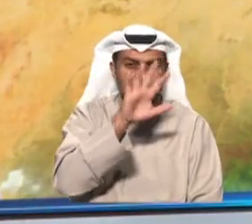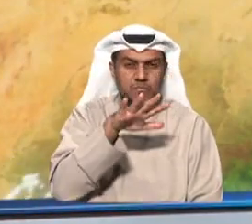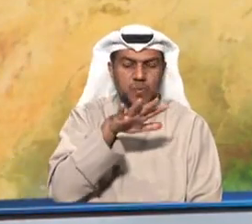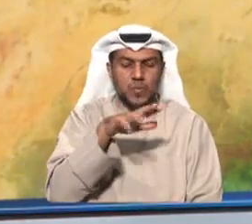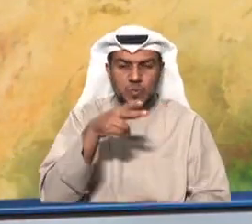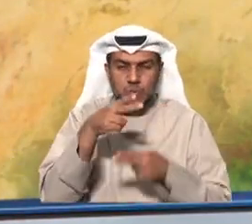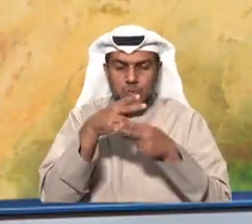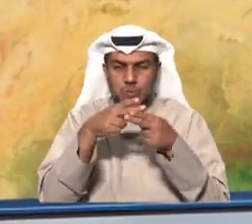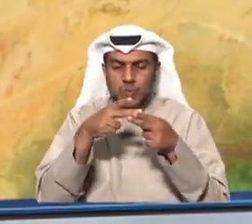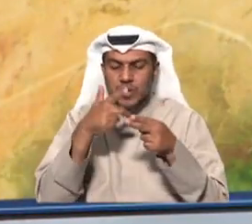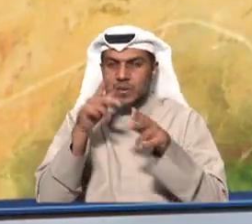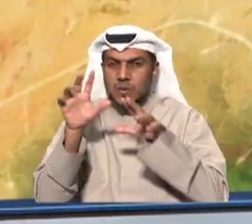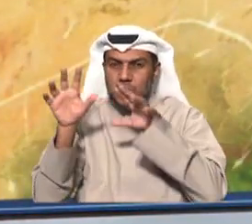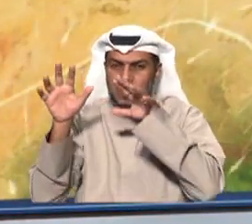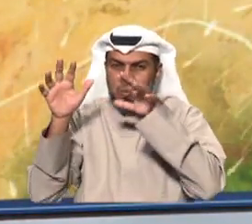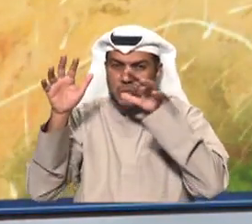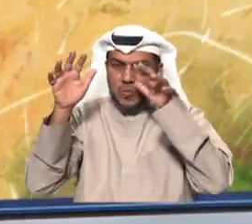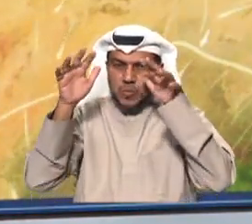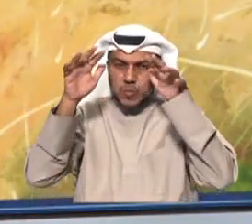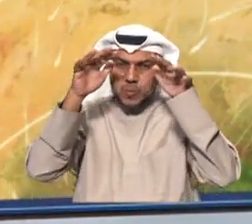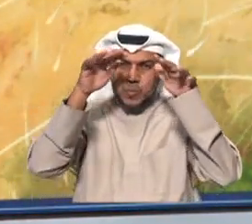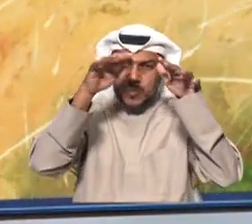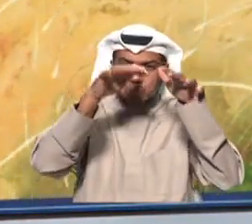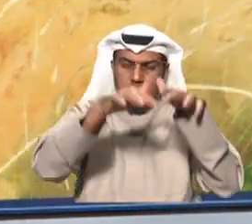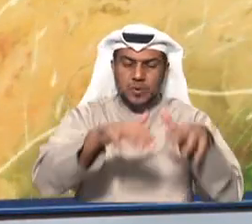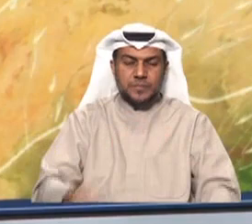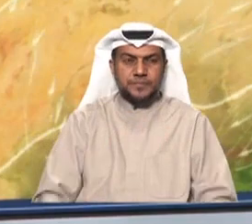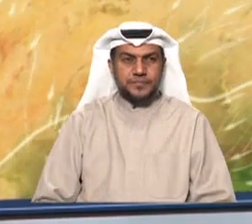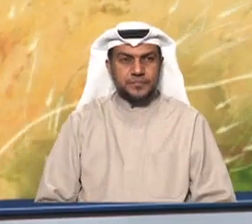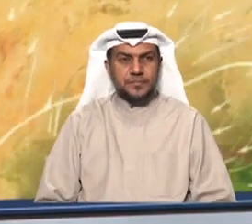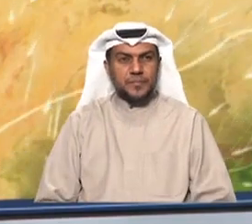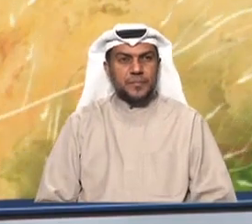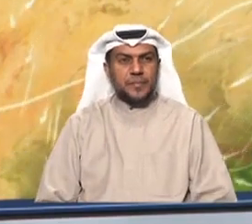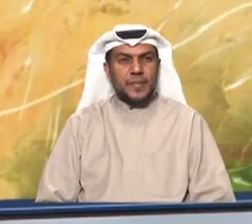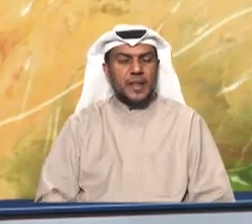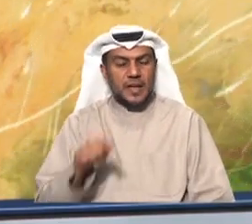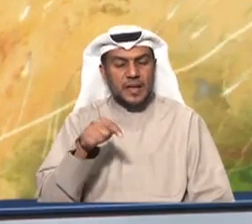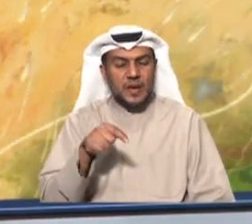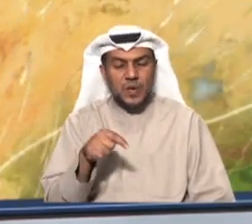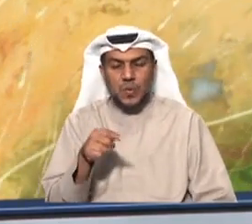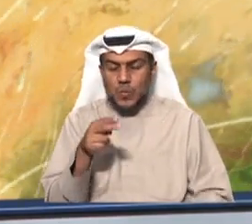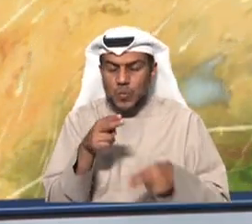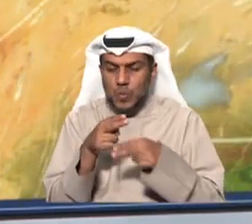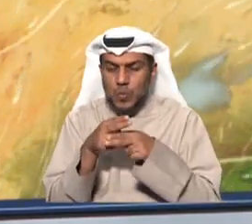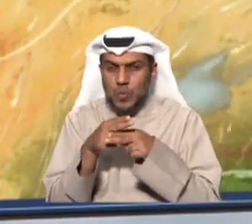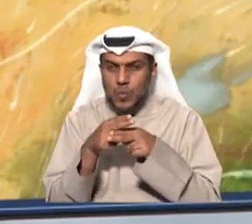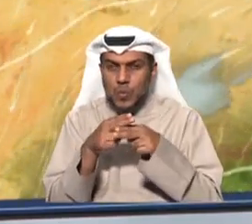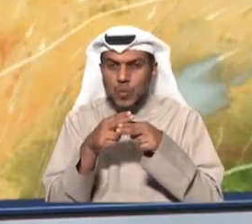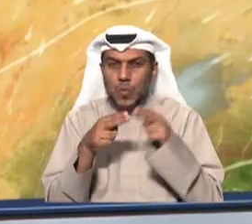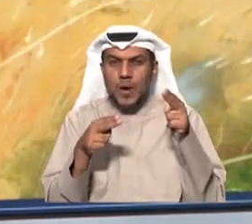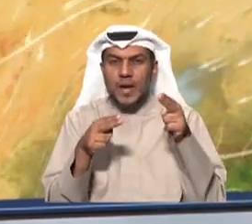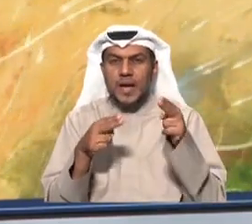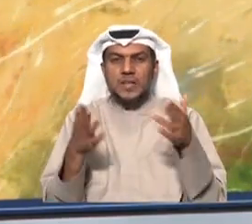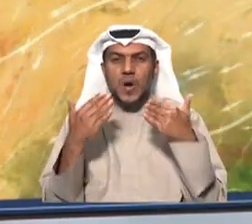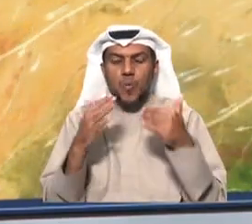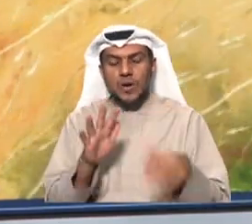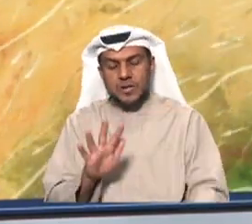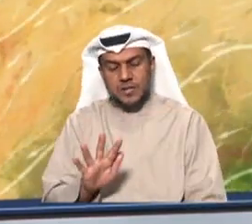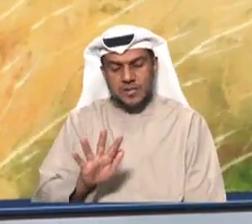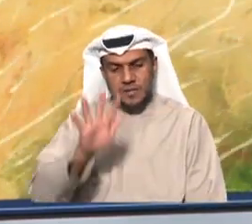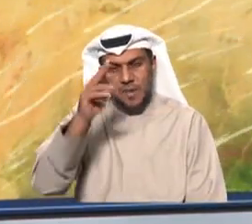دولة الكويت. حاليا تقع دولة الكويت تحت تأثير امتداد مرتفع جوي مؤثر علينا بتحول في اتجاه الرياح إلى رياح شمالية